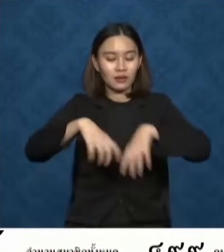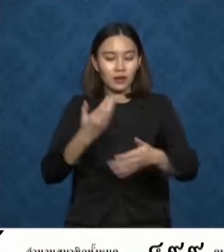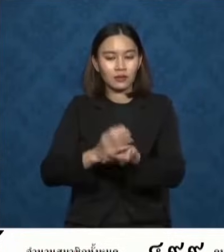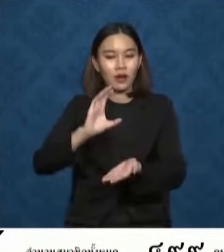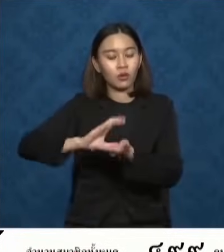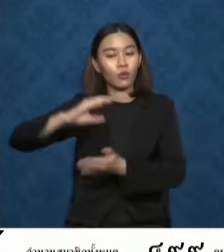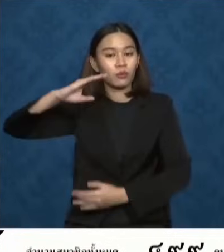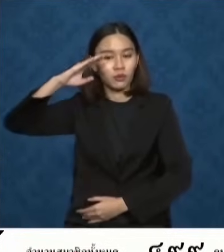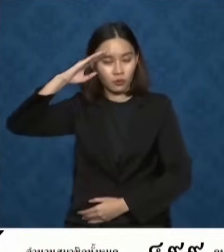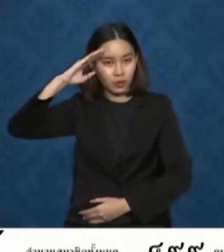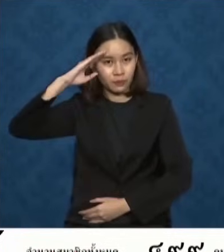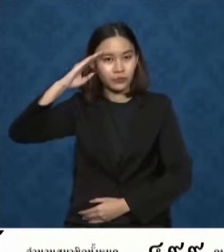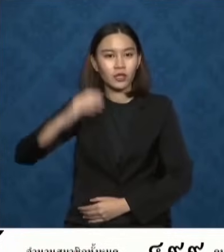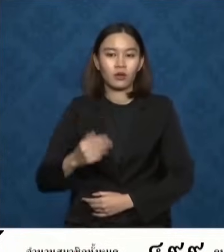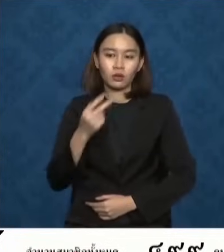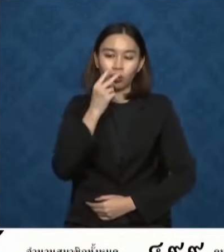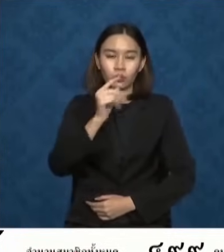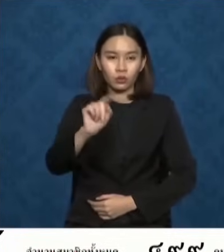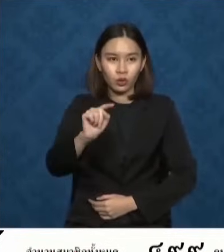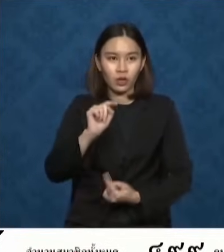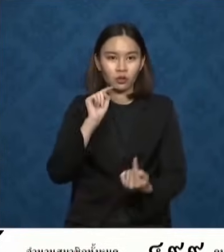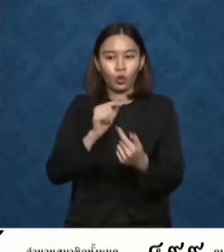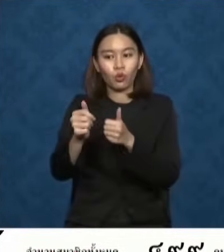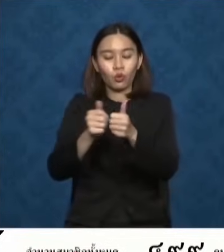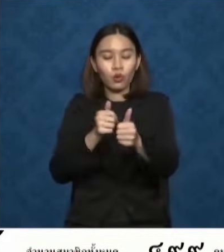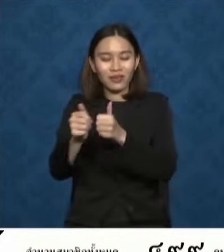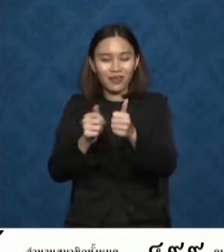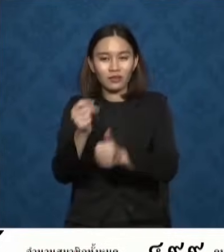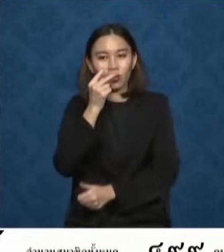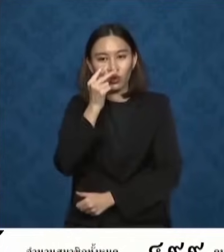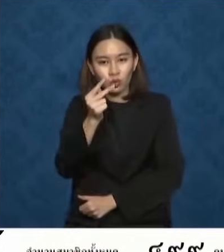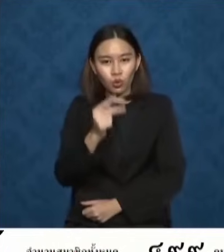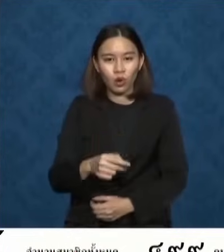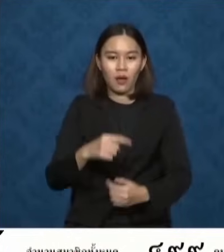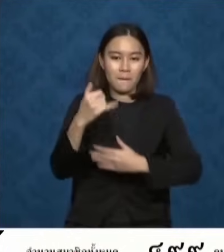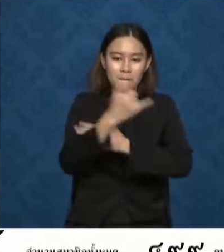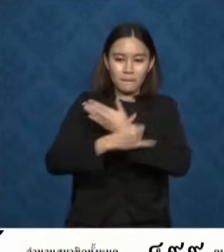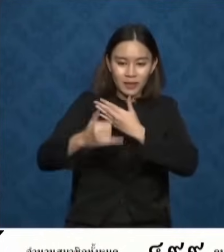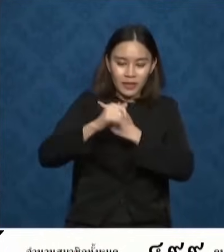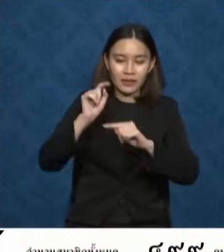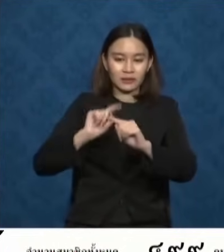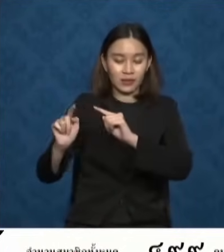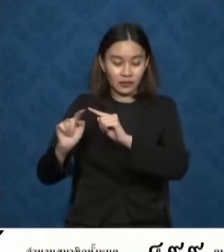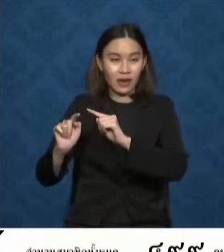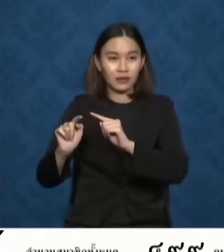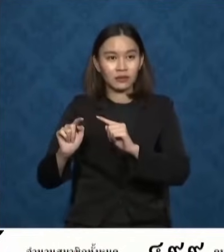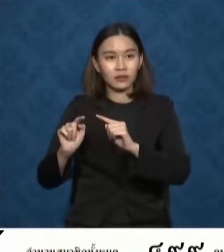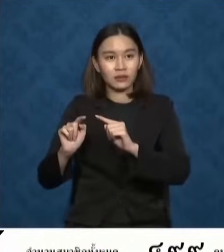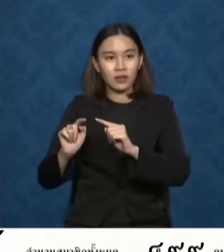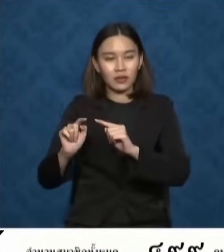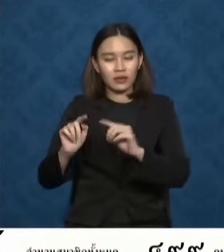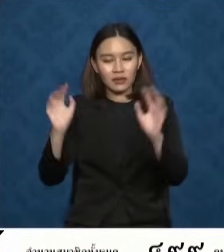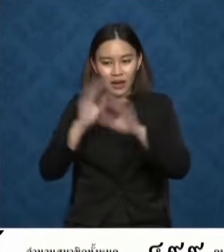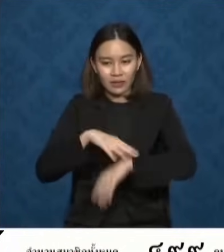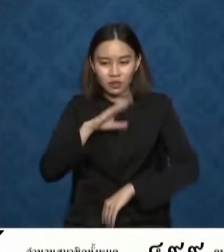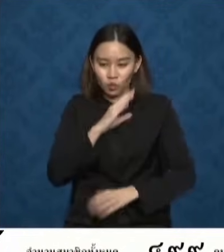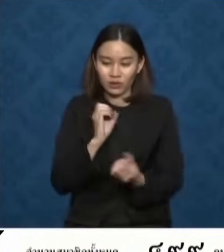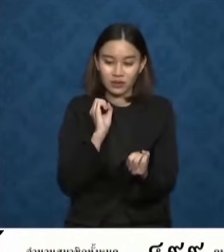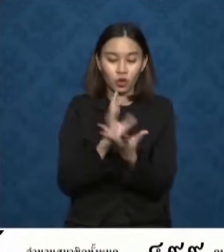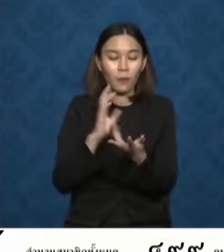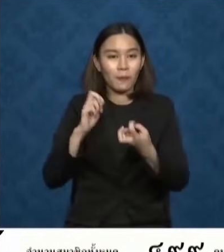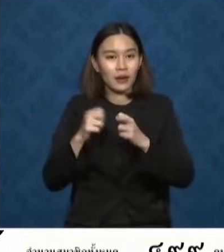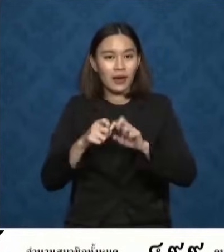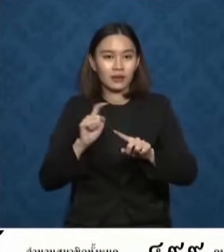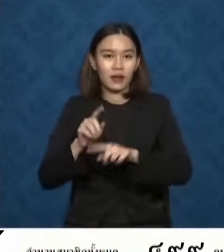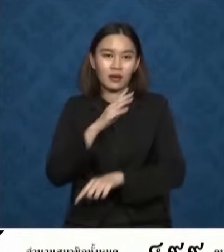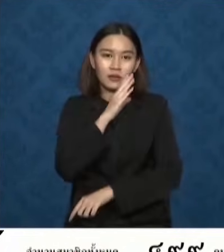องทัพเนี่ยต้องดูคู่แข่งต้องดูประเทศซึ่งคิดว่าจะเป็นภัยคุกคาม